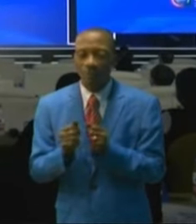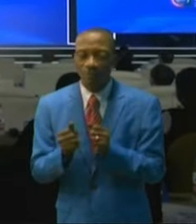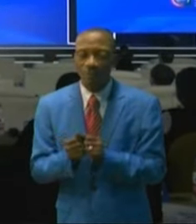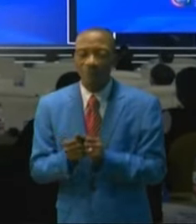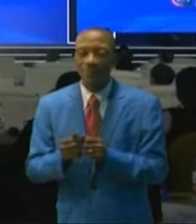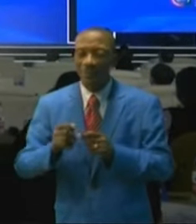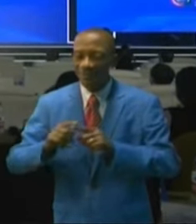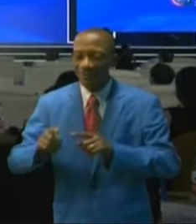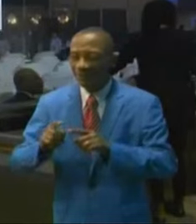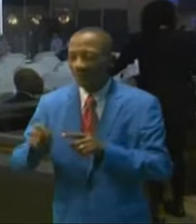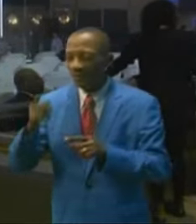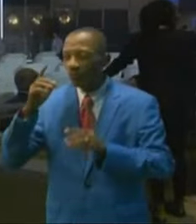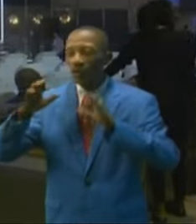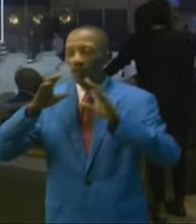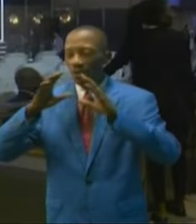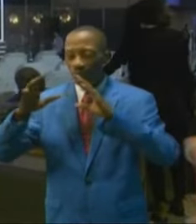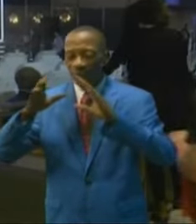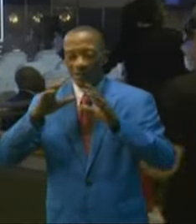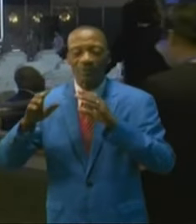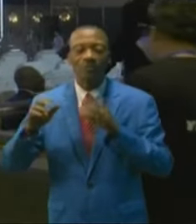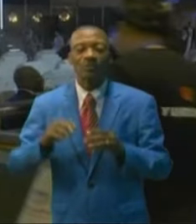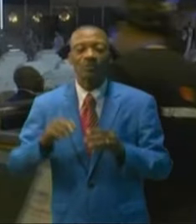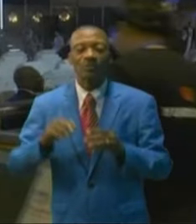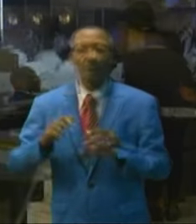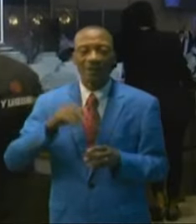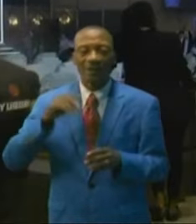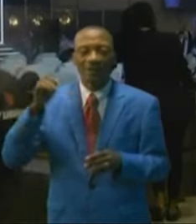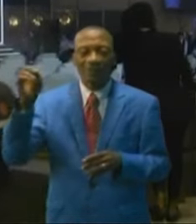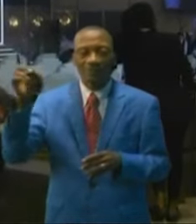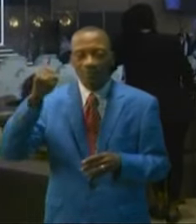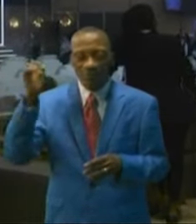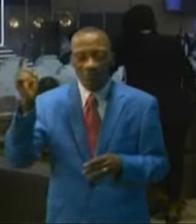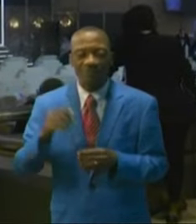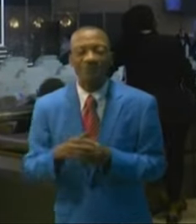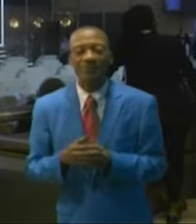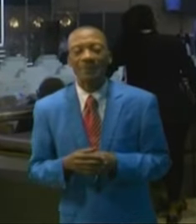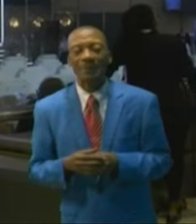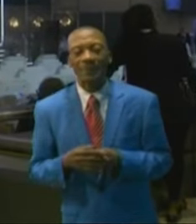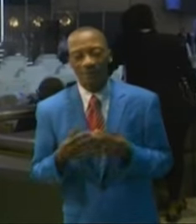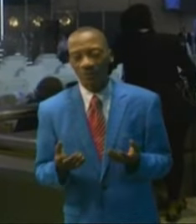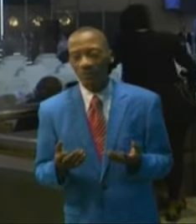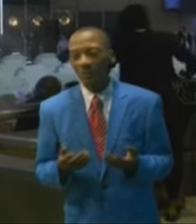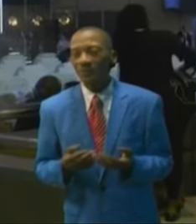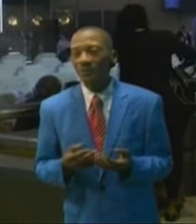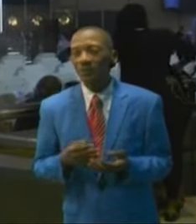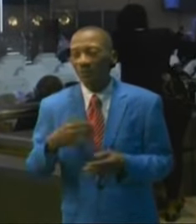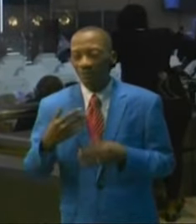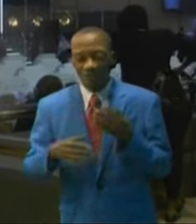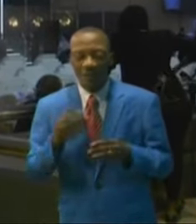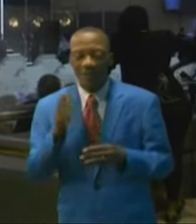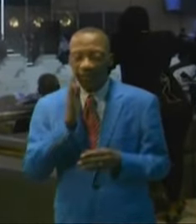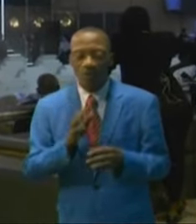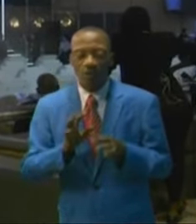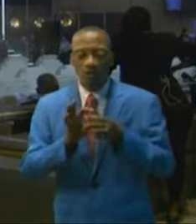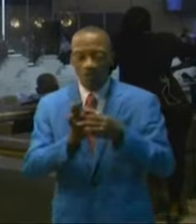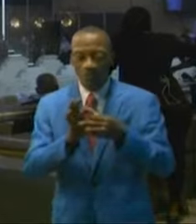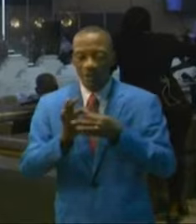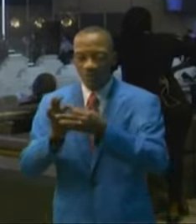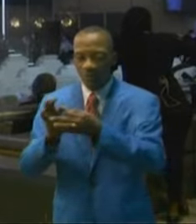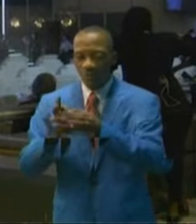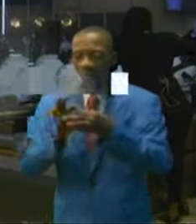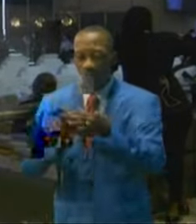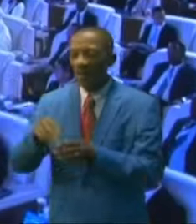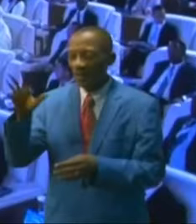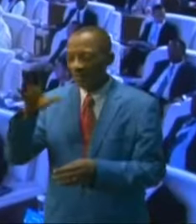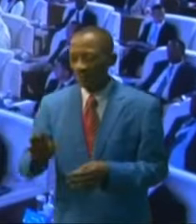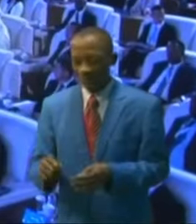la chinoise. Il a précisé que le forum sur la coopération de médias sino-africains vise à renforcer les